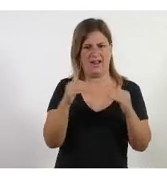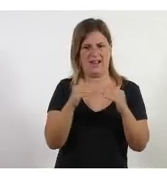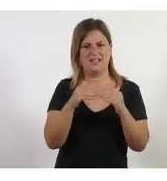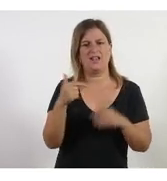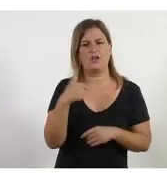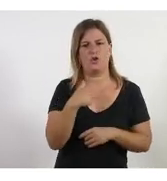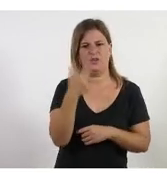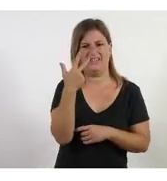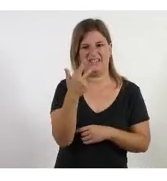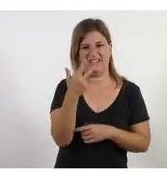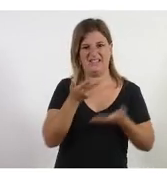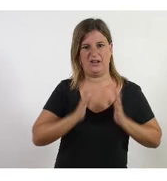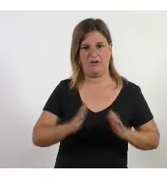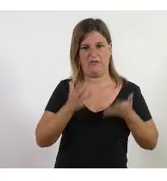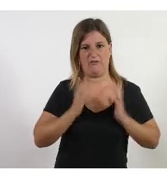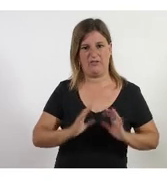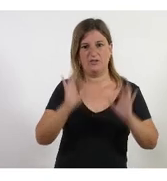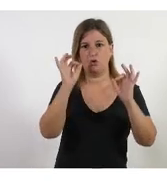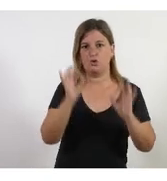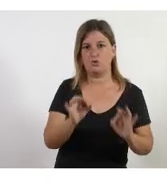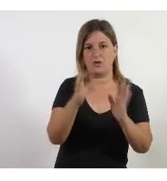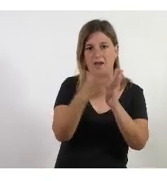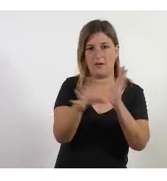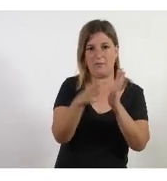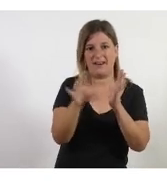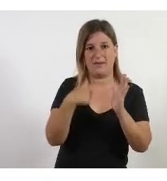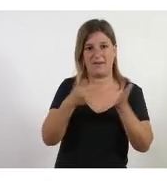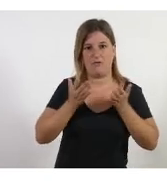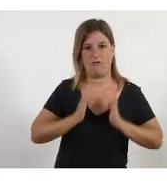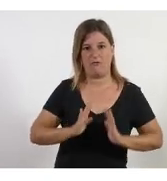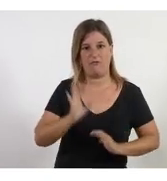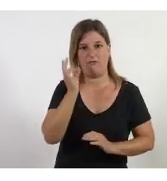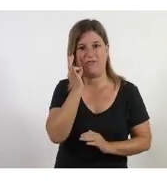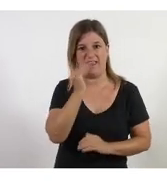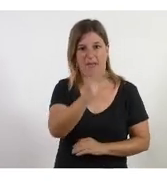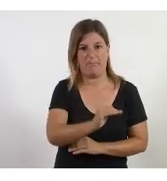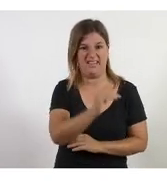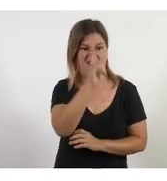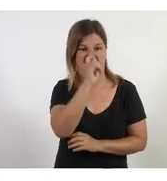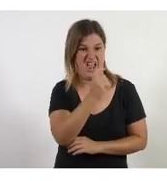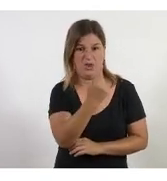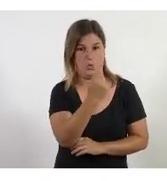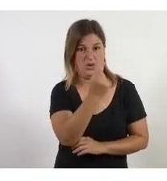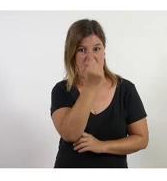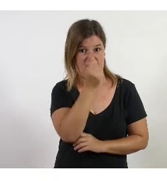i estava acabant de donar el berenar a la meva filla petita. No tenia ni un any, llavors.